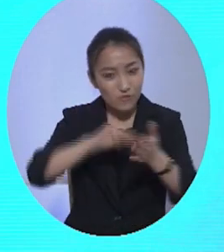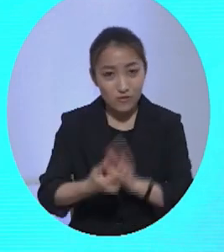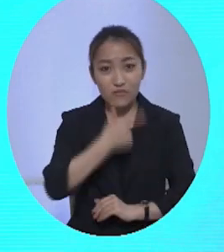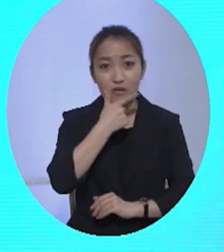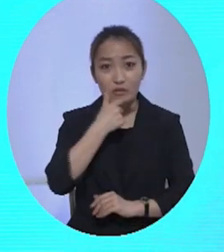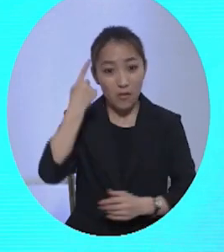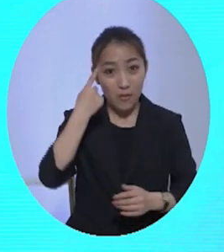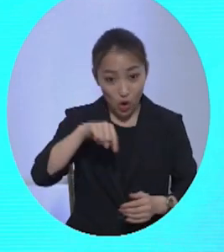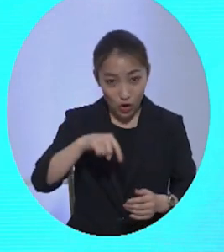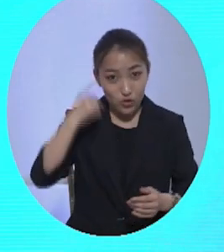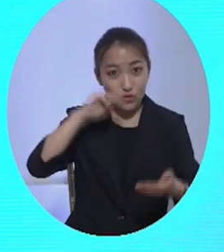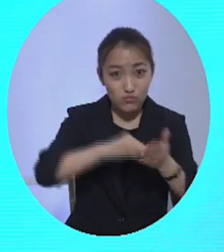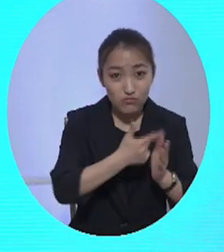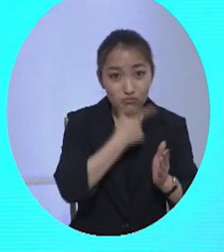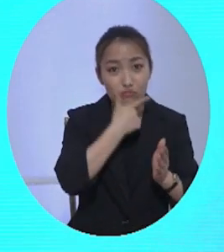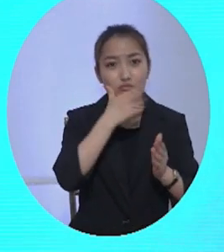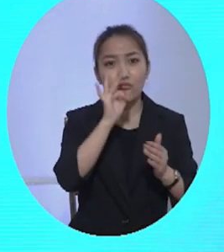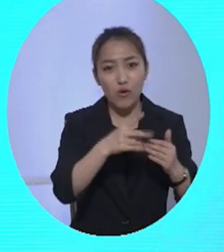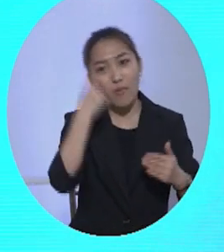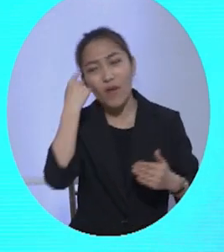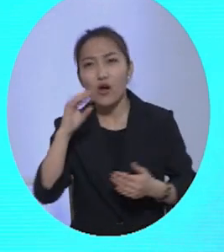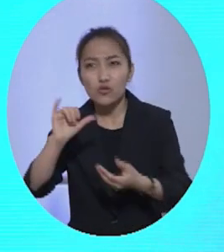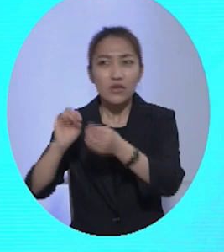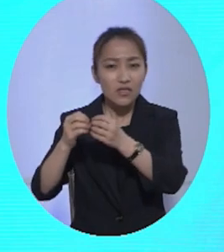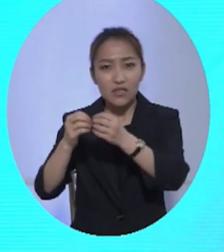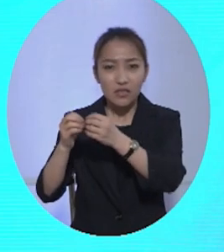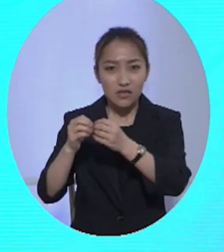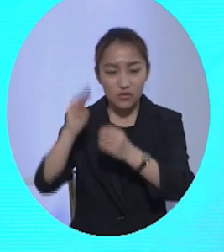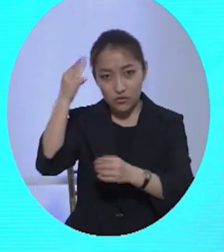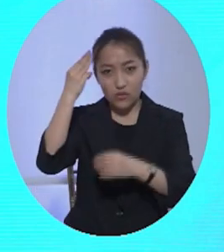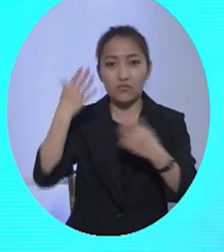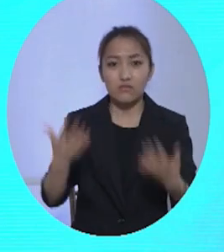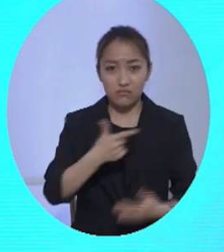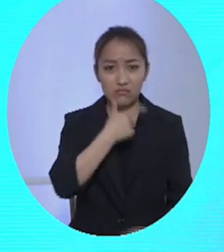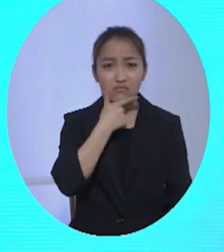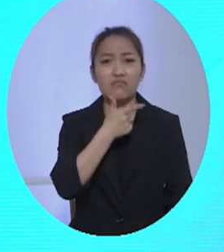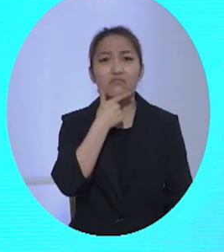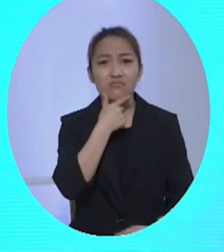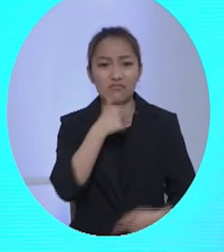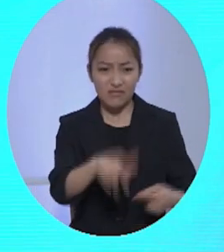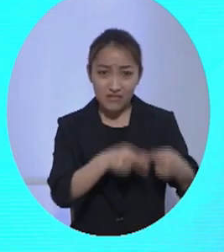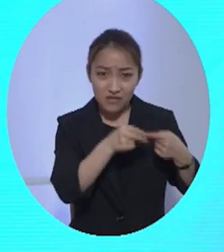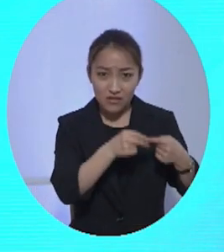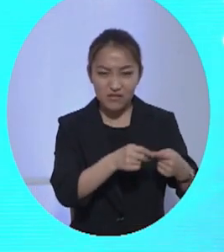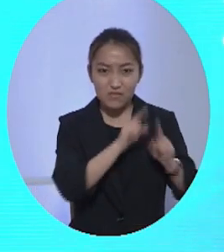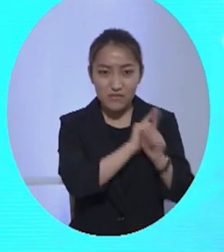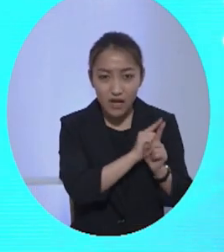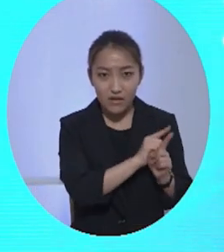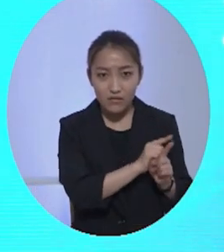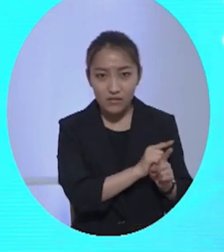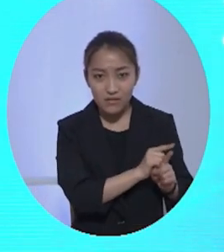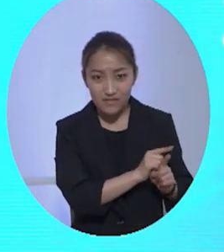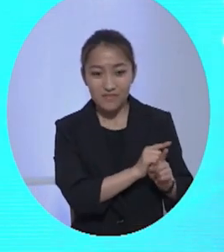маргааш шиг баримжаалж чаддгүй юм байна. Яагаад гэвэл энэ диалектик зарчмаар явдгийм байна. Энэ залгамж холбоог бол